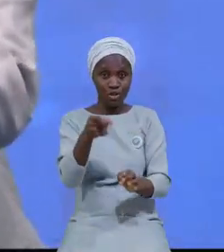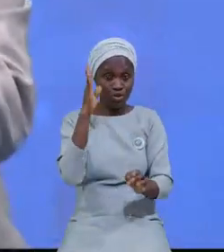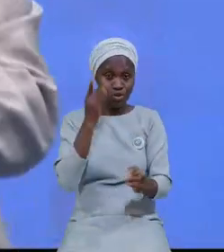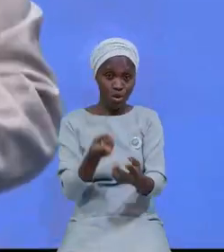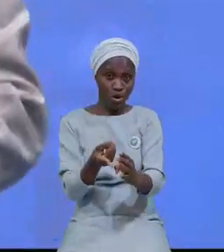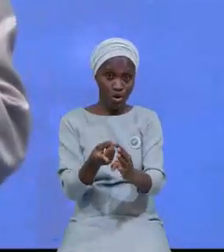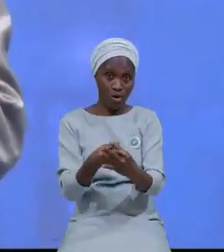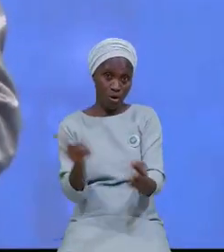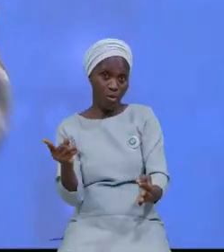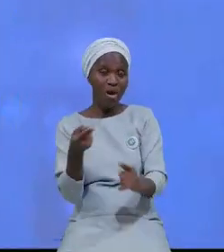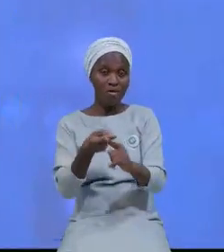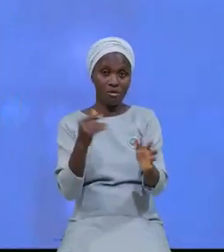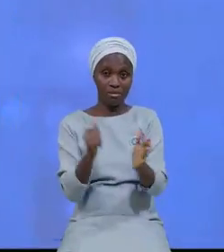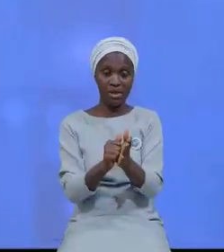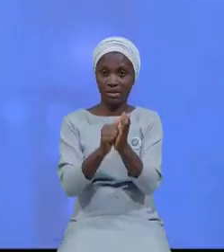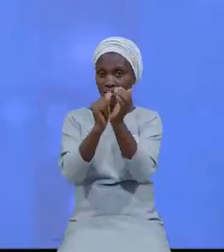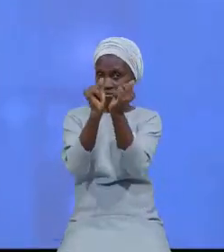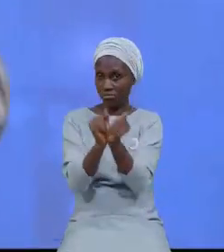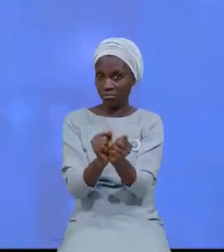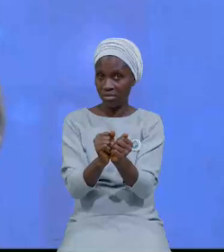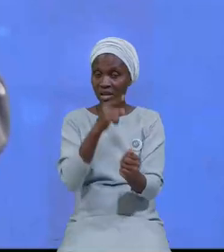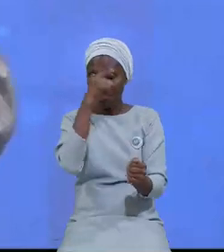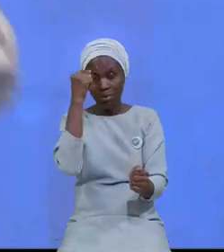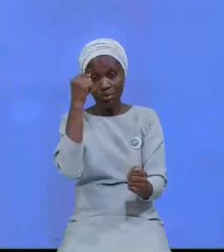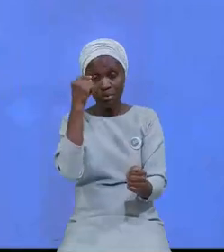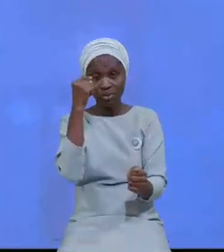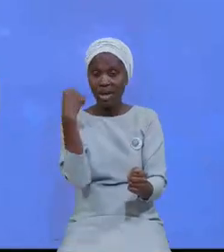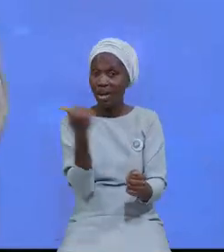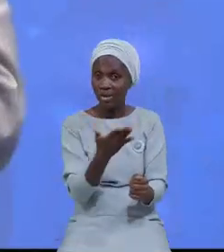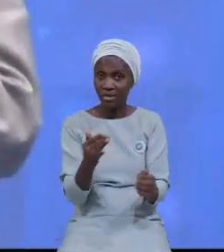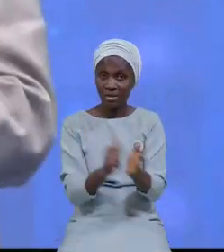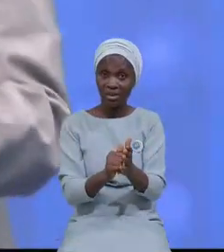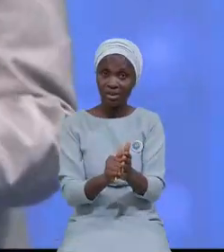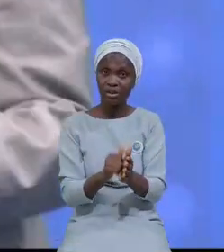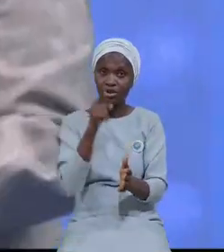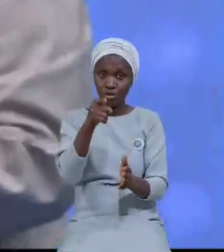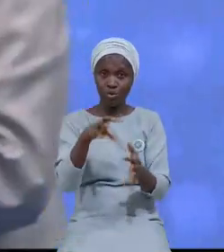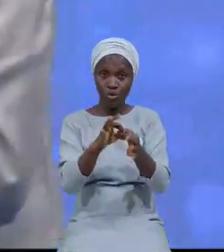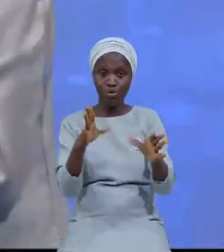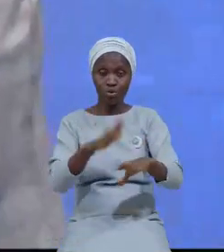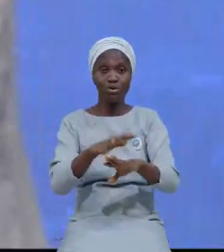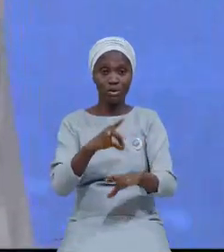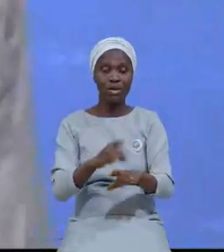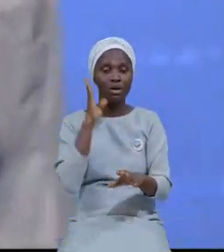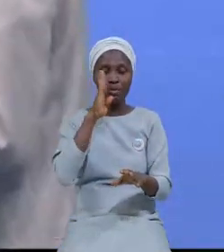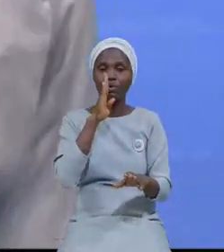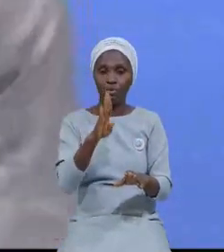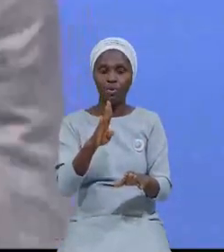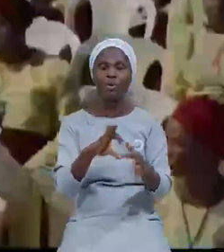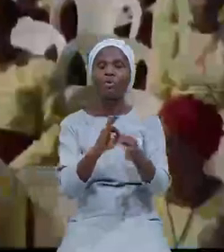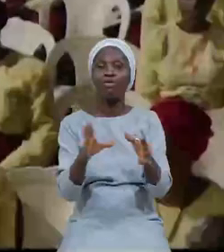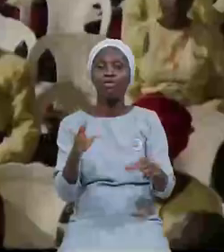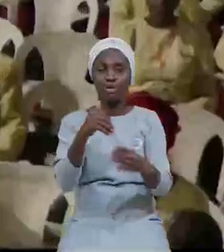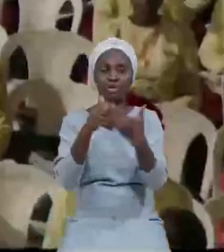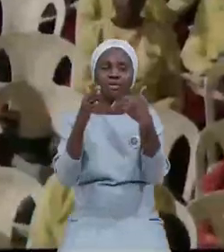de ces lien parce que tout ce que vous déli délierez sur la terre sera délié